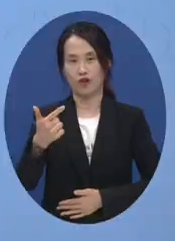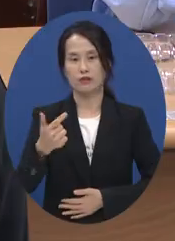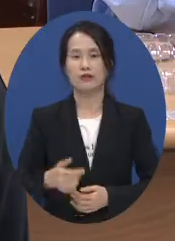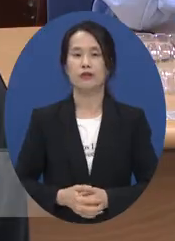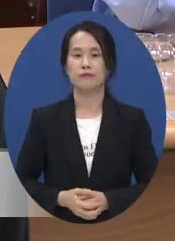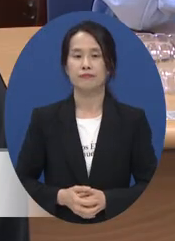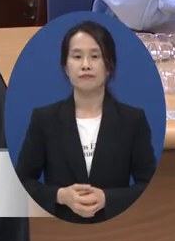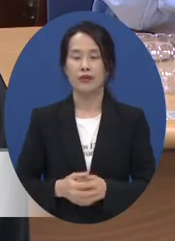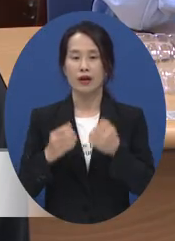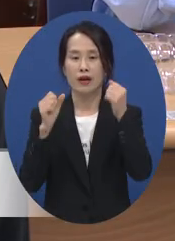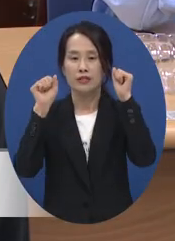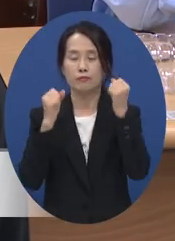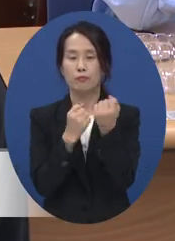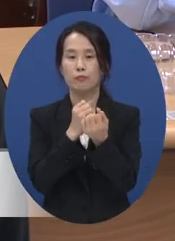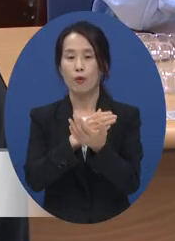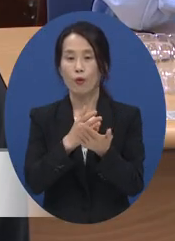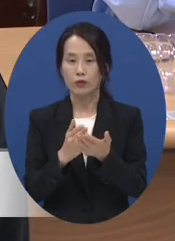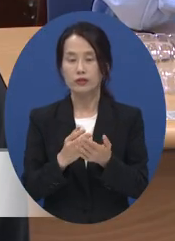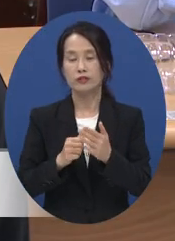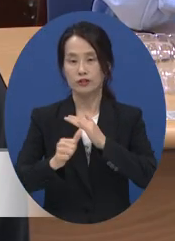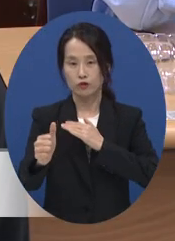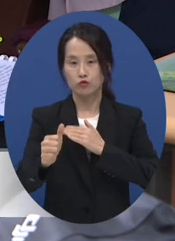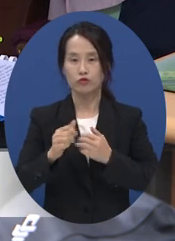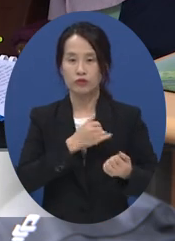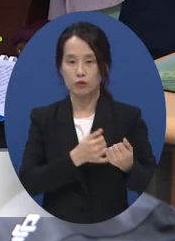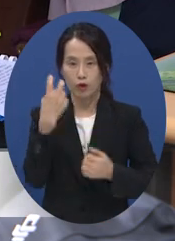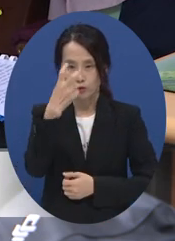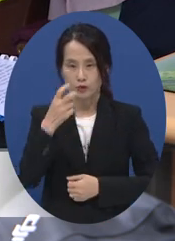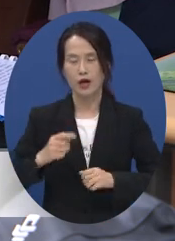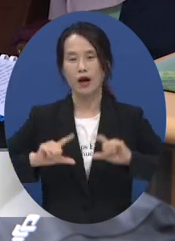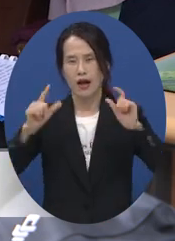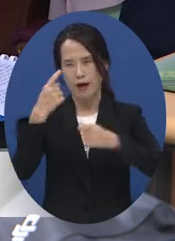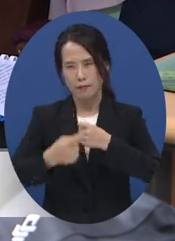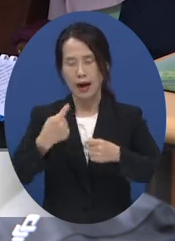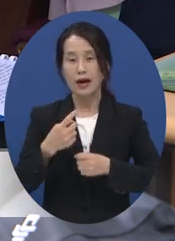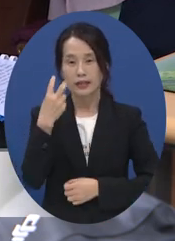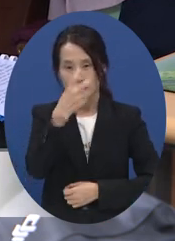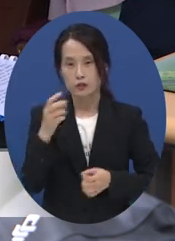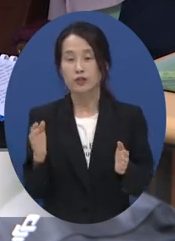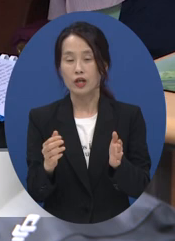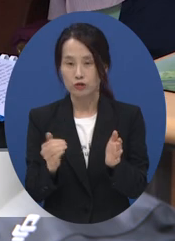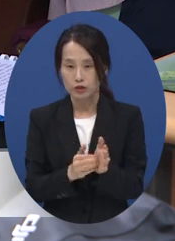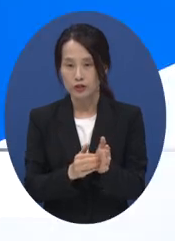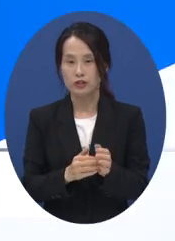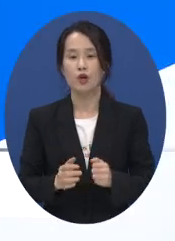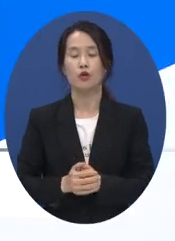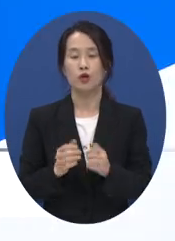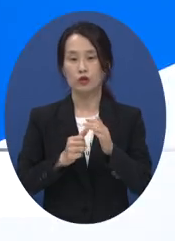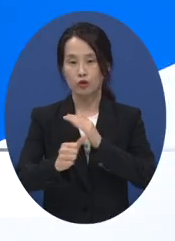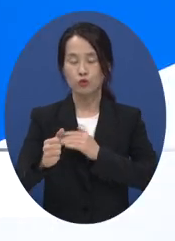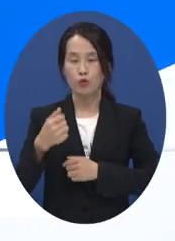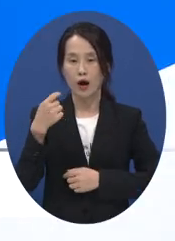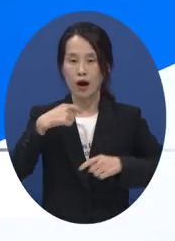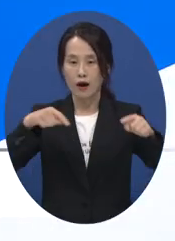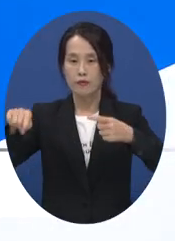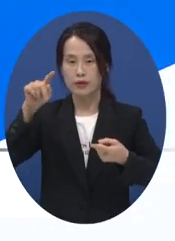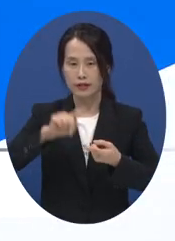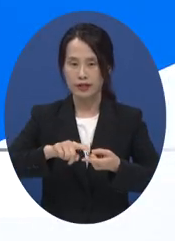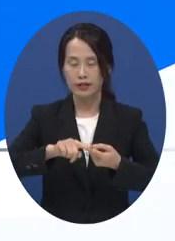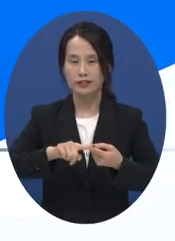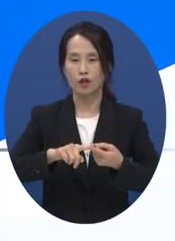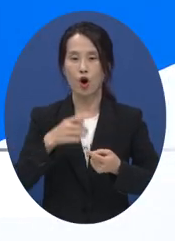스포츠 선수 인권 실태 조사를 해마다 실시하고 선수와 지도자를 대상으로 성인지 감수성 교육을